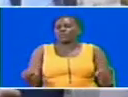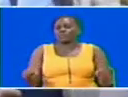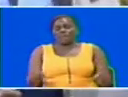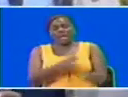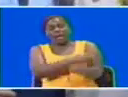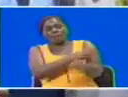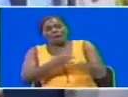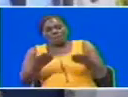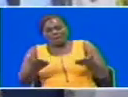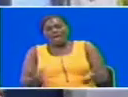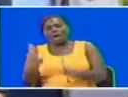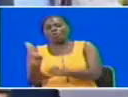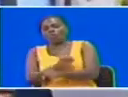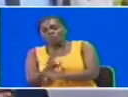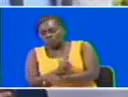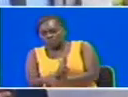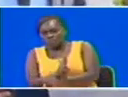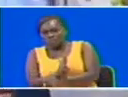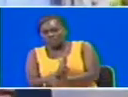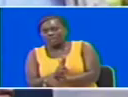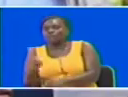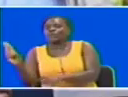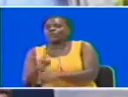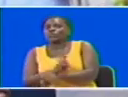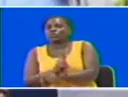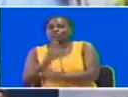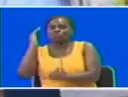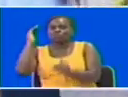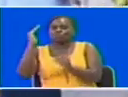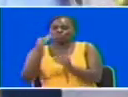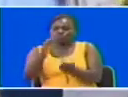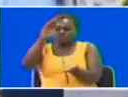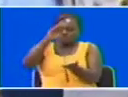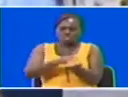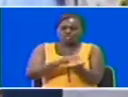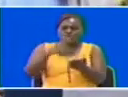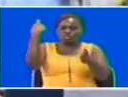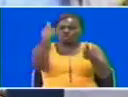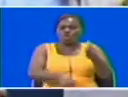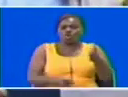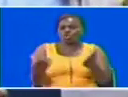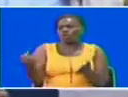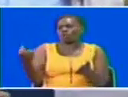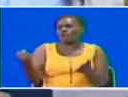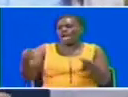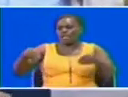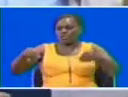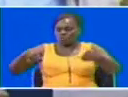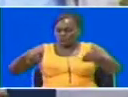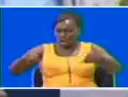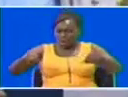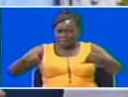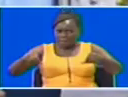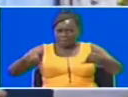Hii nguvu ambayo anatumia sasa, atumia kushukisha bei ya unga nyumbani wacha walikakula jamii.